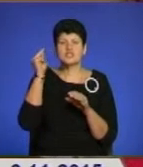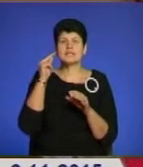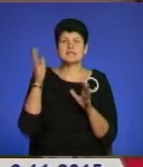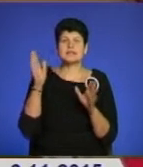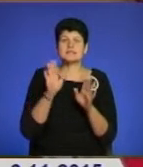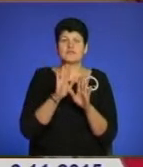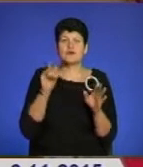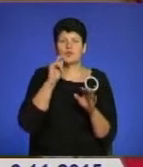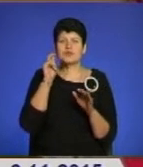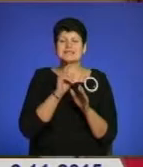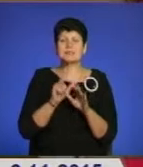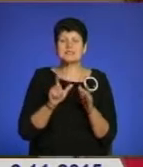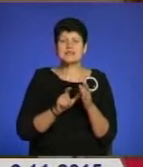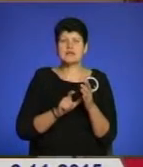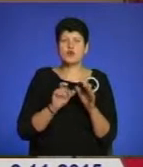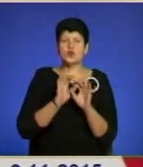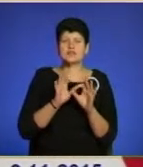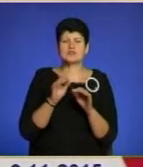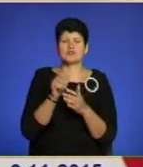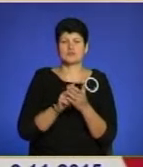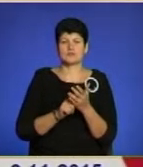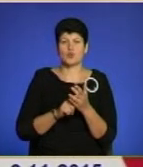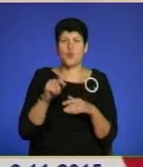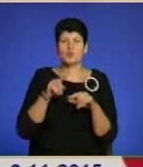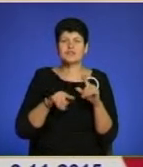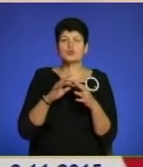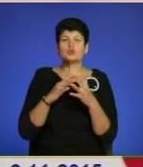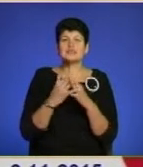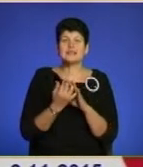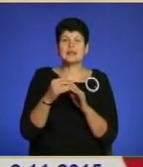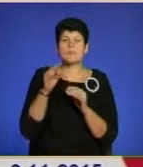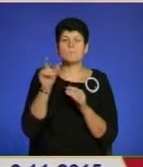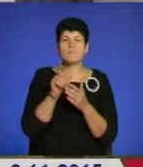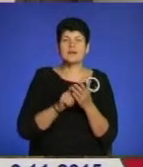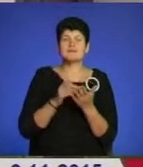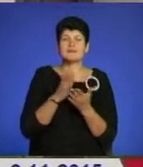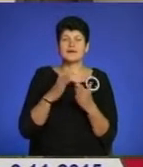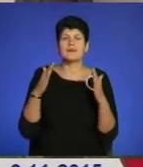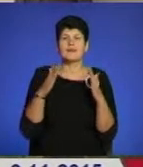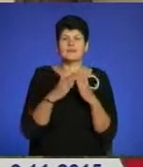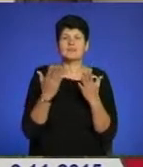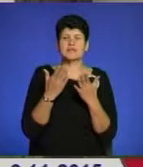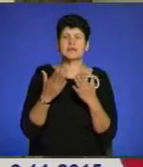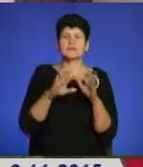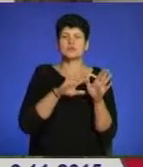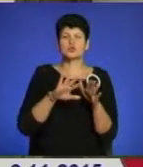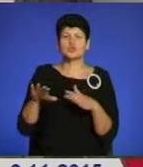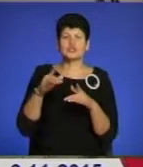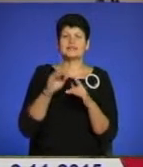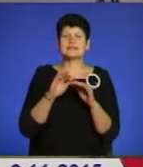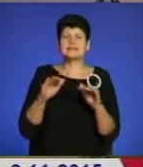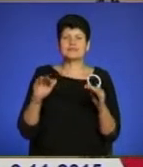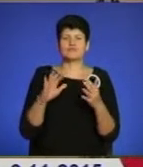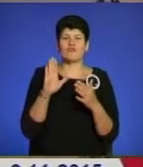українських пісень, розказували вірші. У родинному селі поета і досі стоїть хата, у якій минуло дитинство Василя